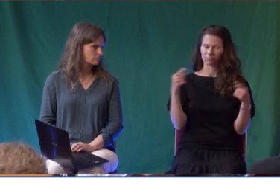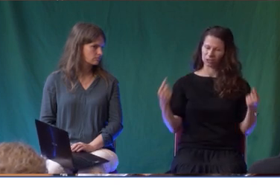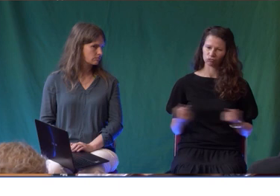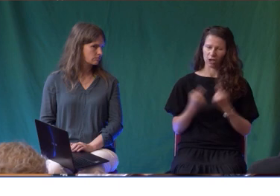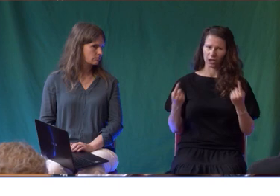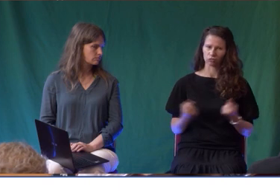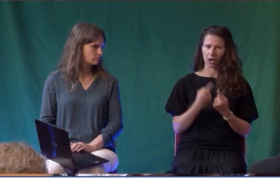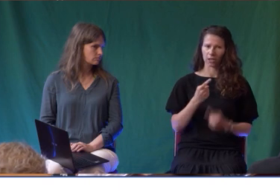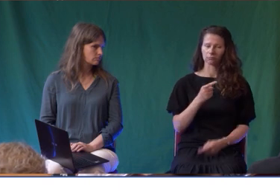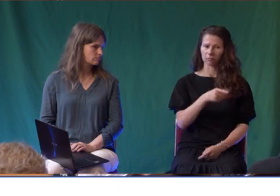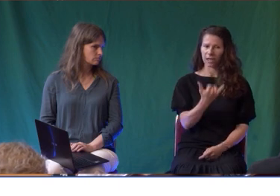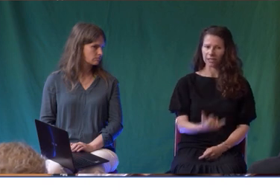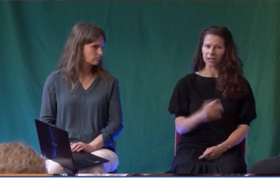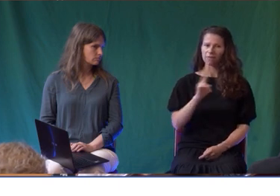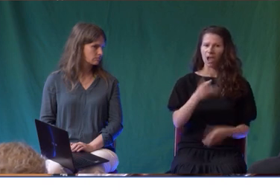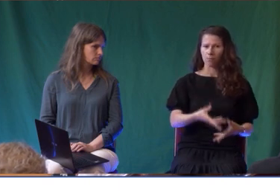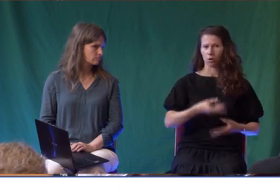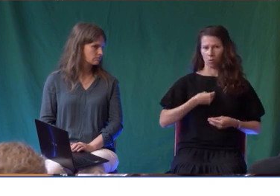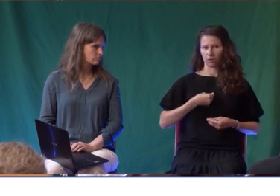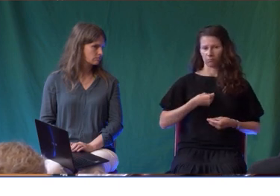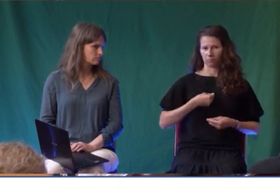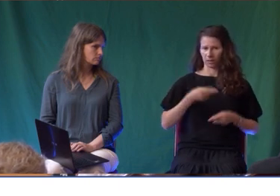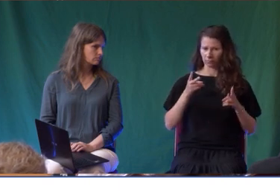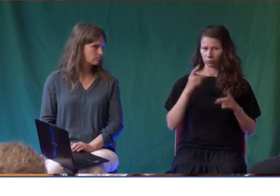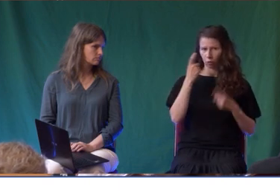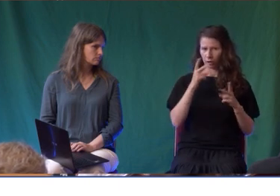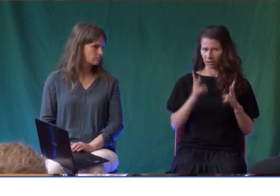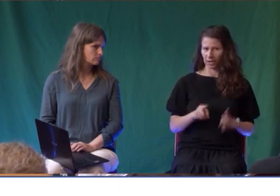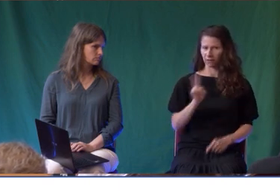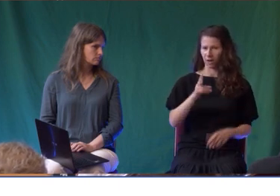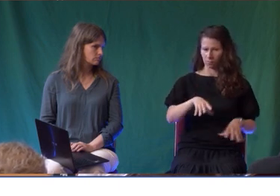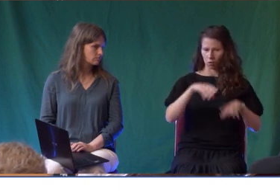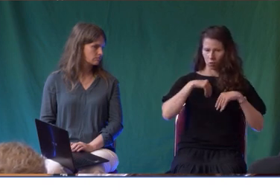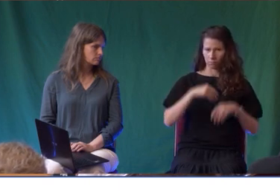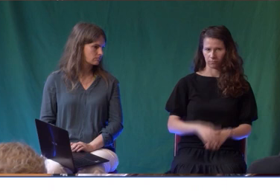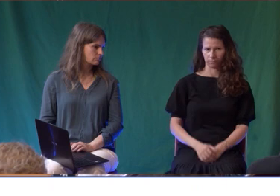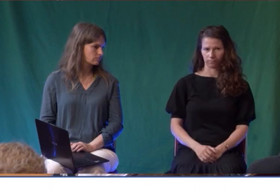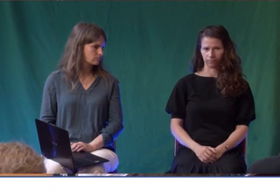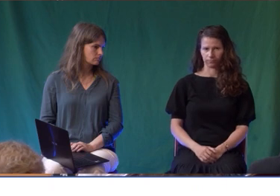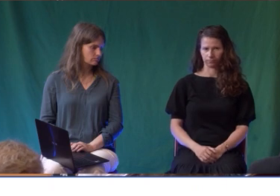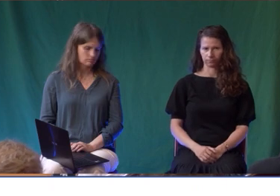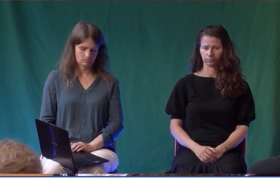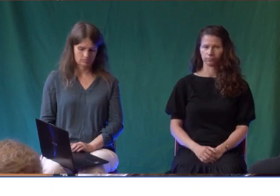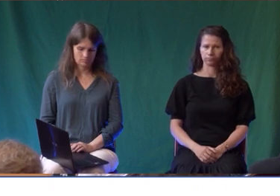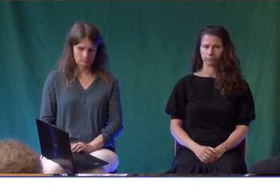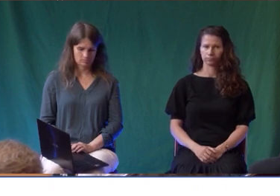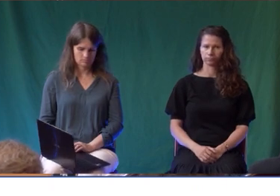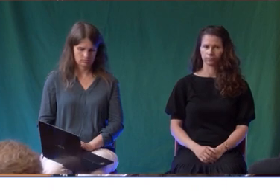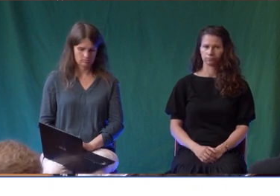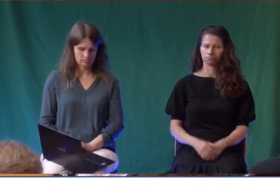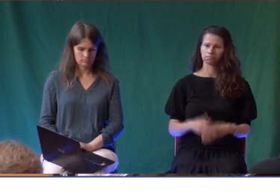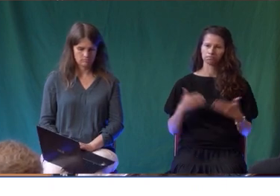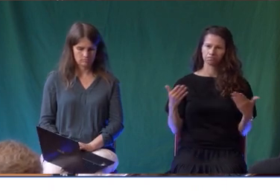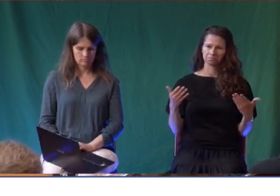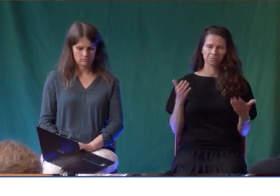darum wer bekommt das Recht das Kind aufzuziehen also das Sorgerecht das